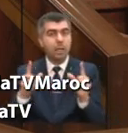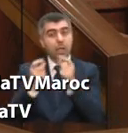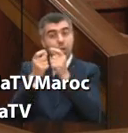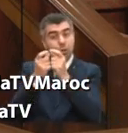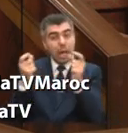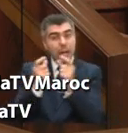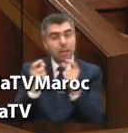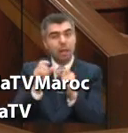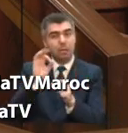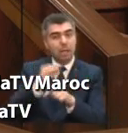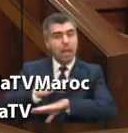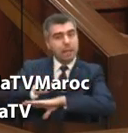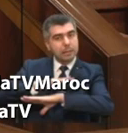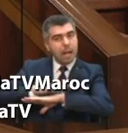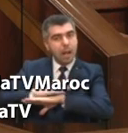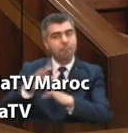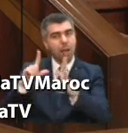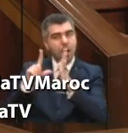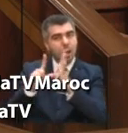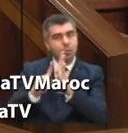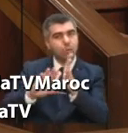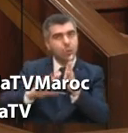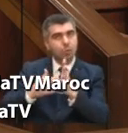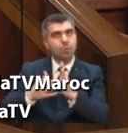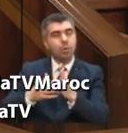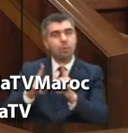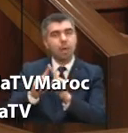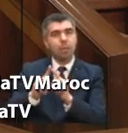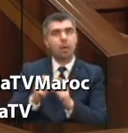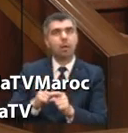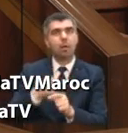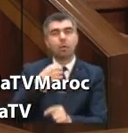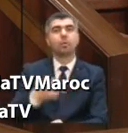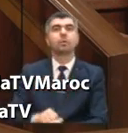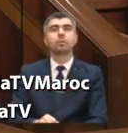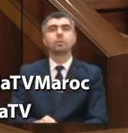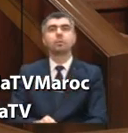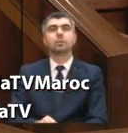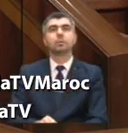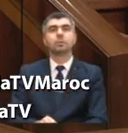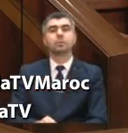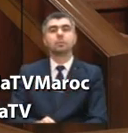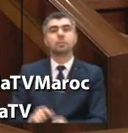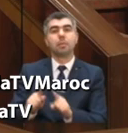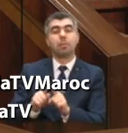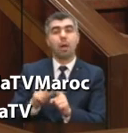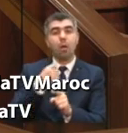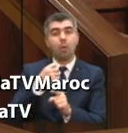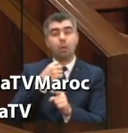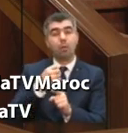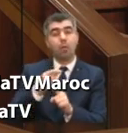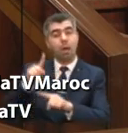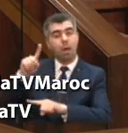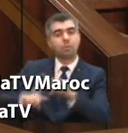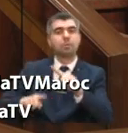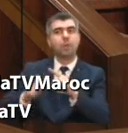مواطنة بتحترم القوانين اللي كاينة في بلادنا، يا إما خاص ترتيب الجزاءات على كل